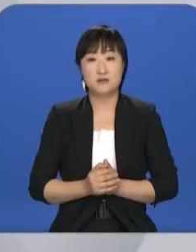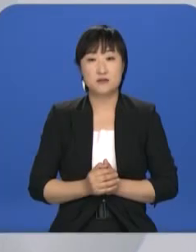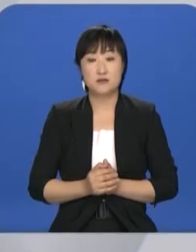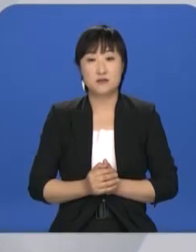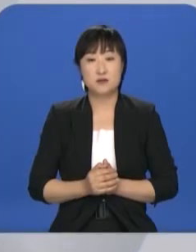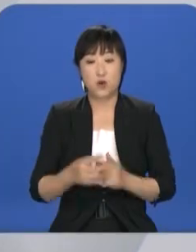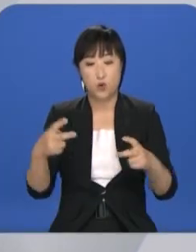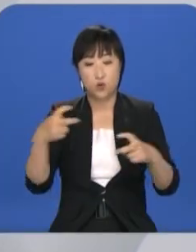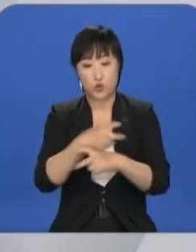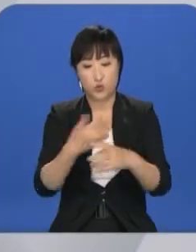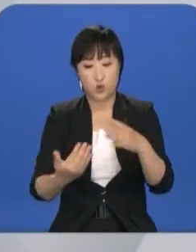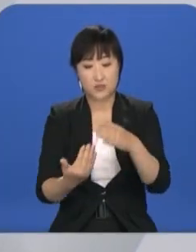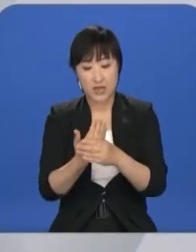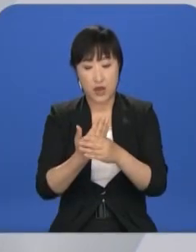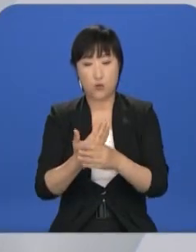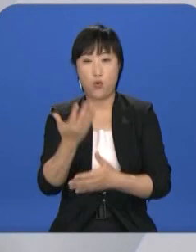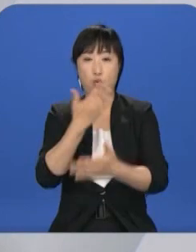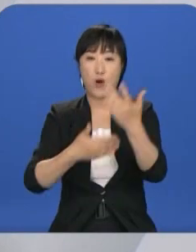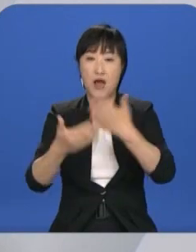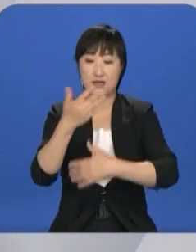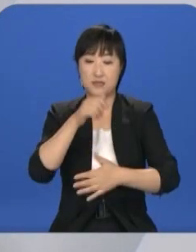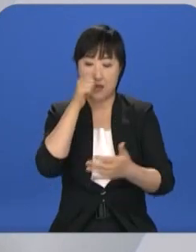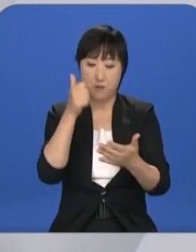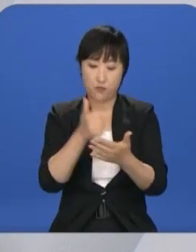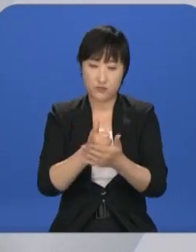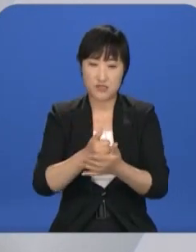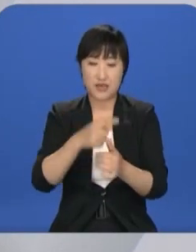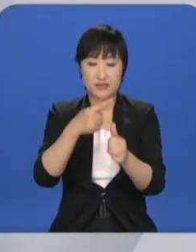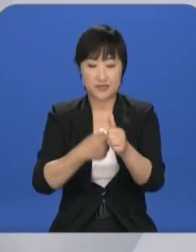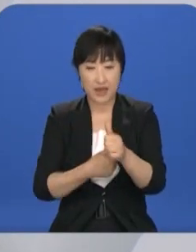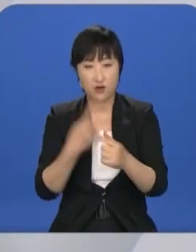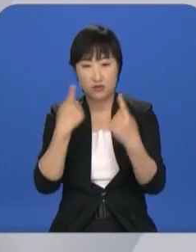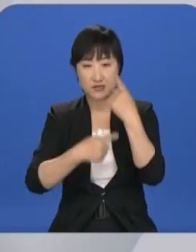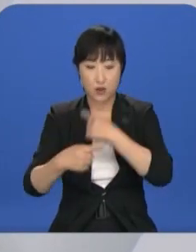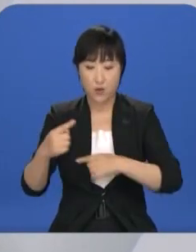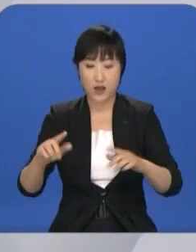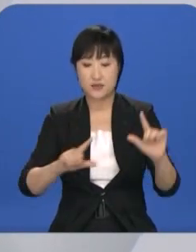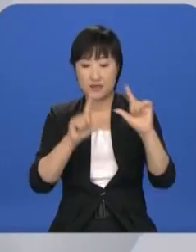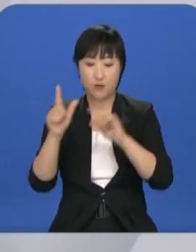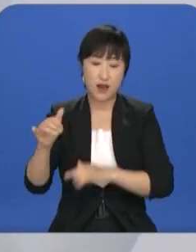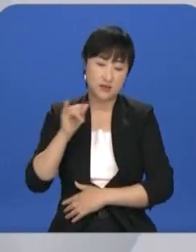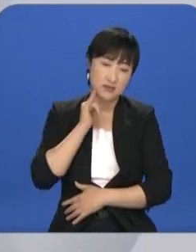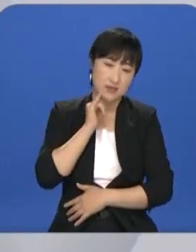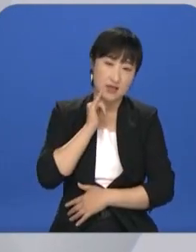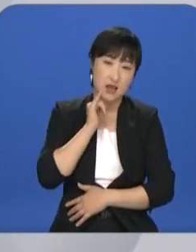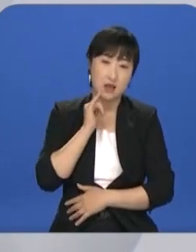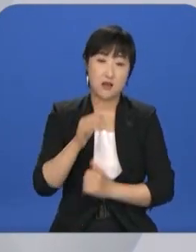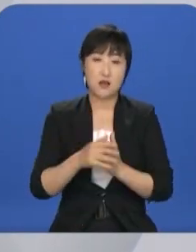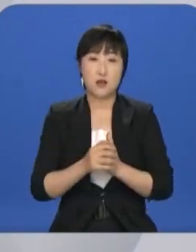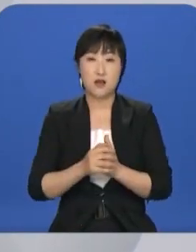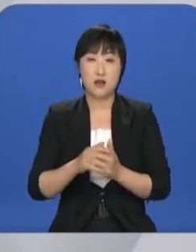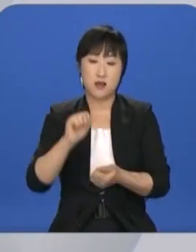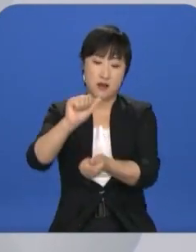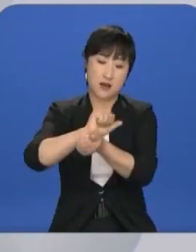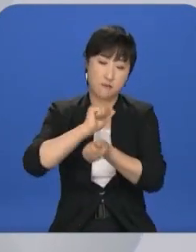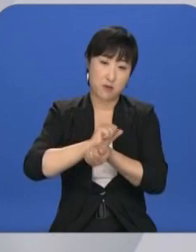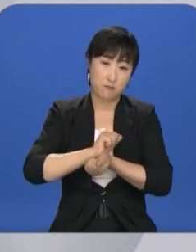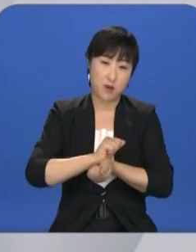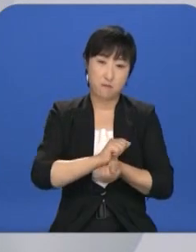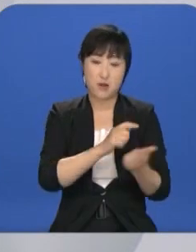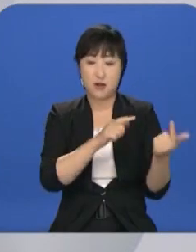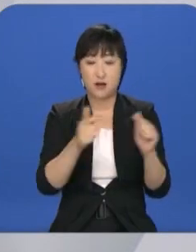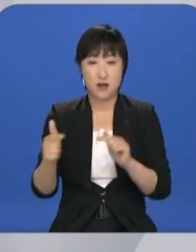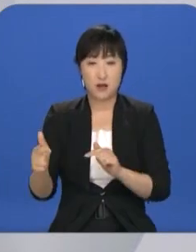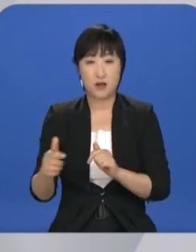안전지수란 뭐 교통사고, 화재, 범죄, 자연재해, 생활안전, 자살, 감염병